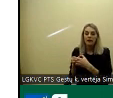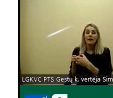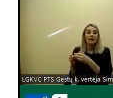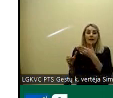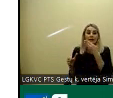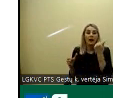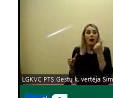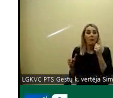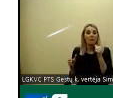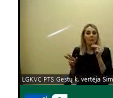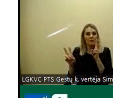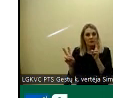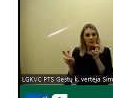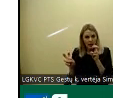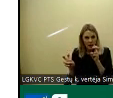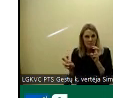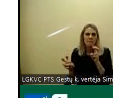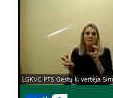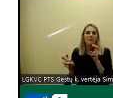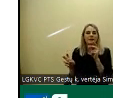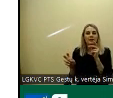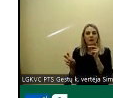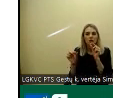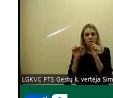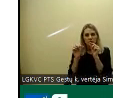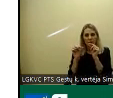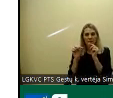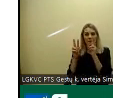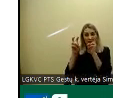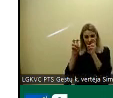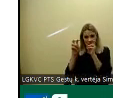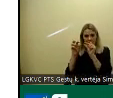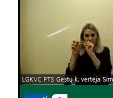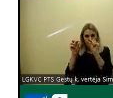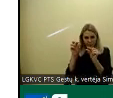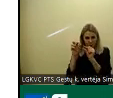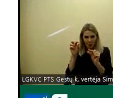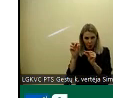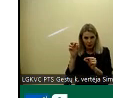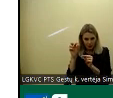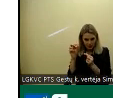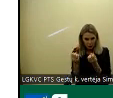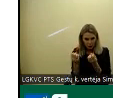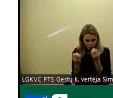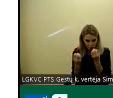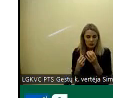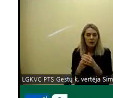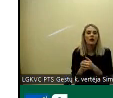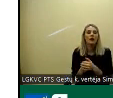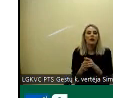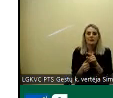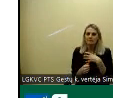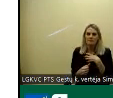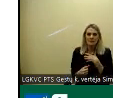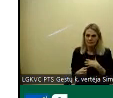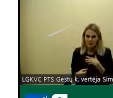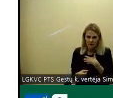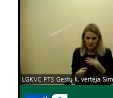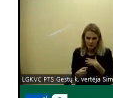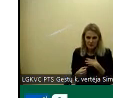bet dar ir nemažai potemių. Ir, na, tai yra tikrai labai svarbi temų grupė,